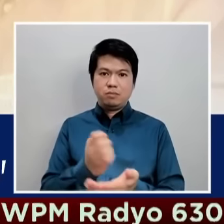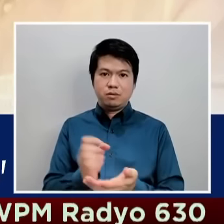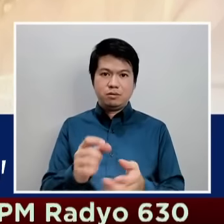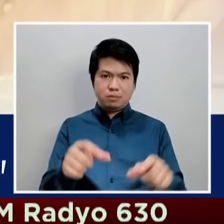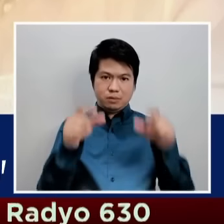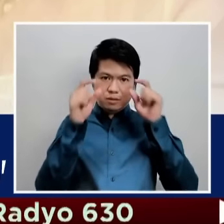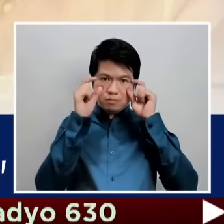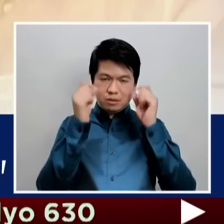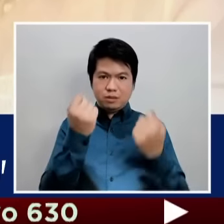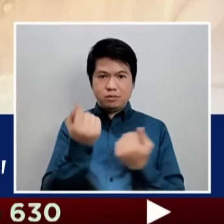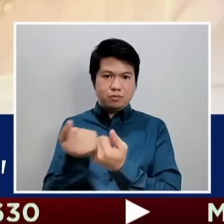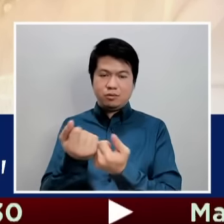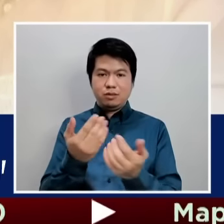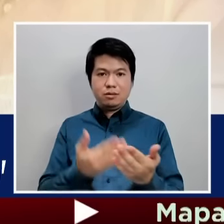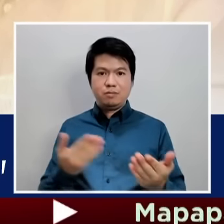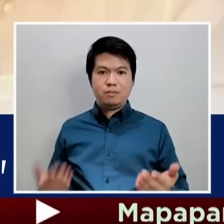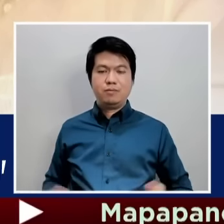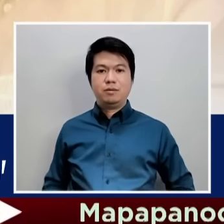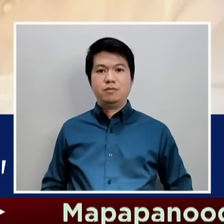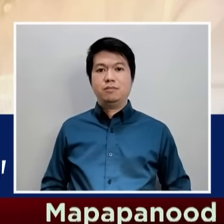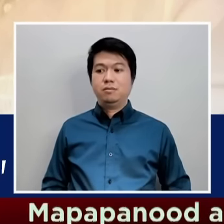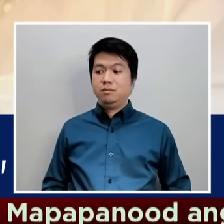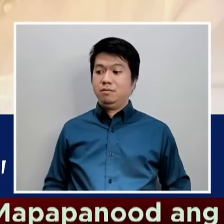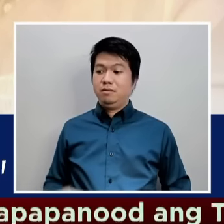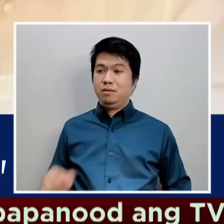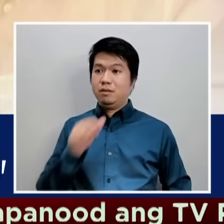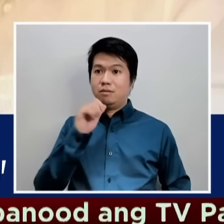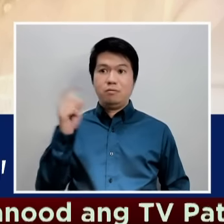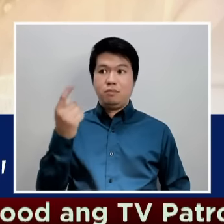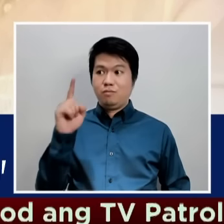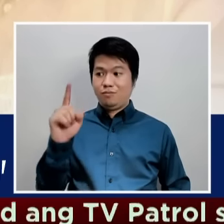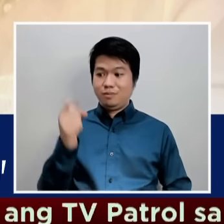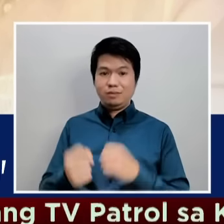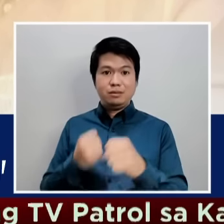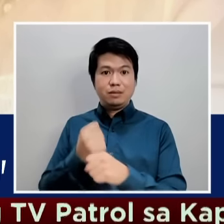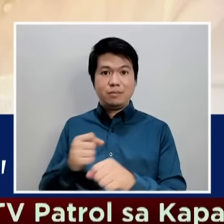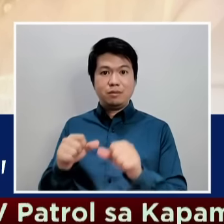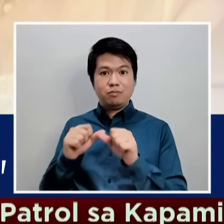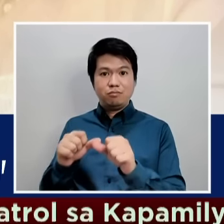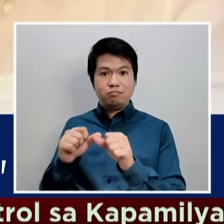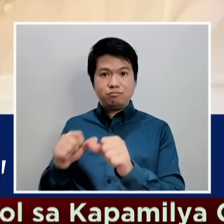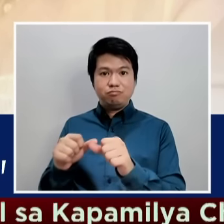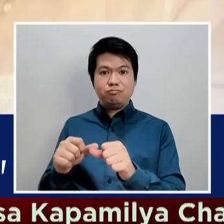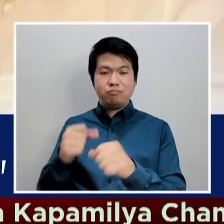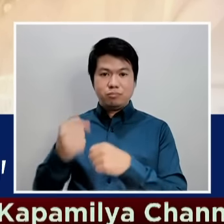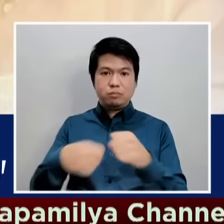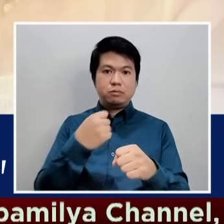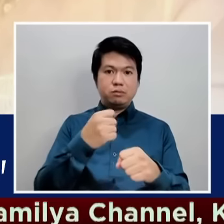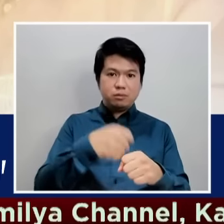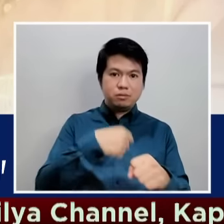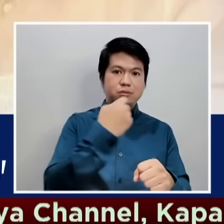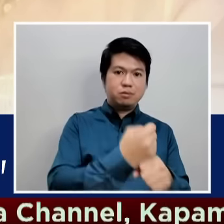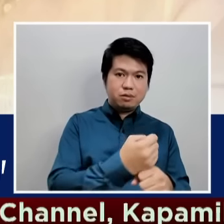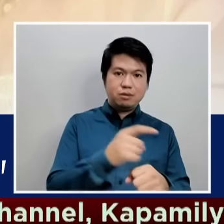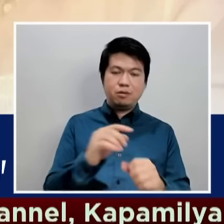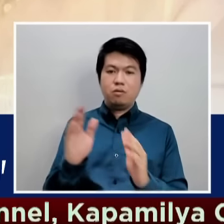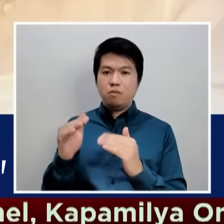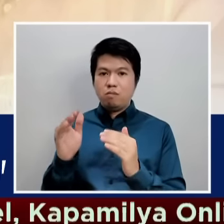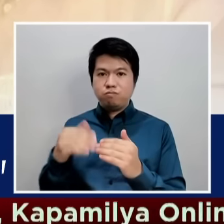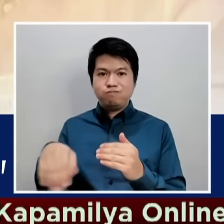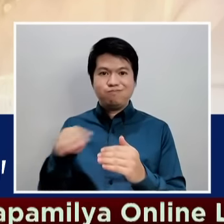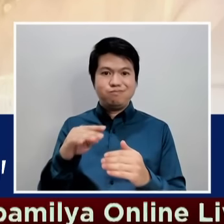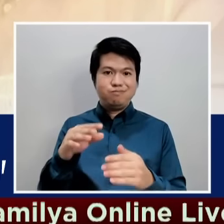Siyempre, pagka kinover natin yan, hindi lang naman yan isang taon, kundi tuloy-tuloy na rin. So hopefully, makover natin lahat at mailibre na